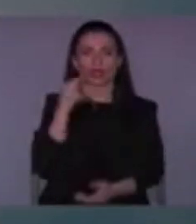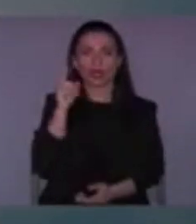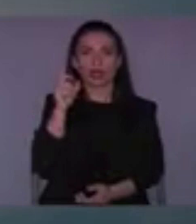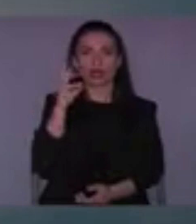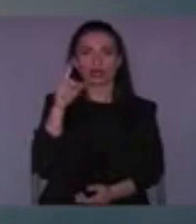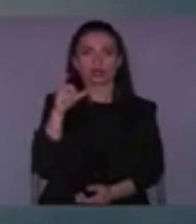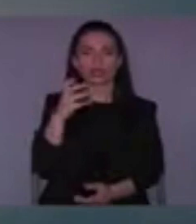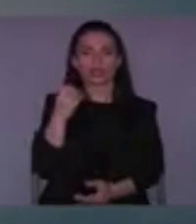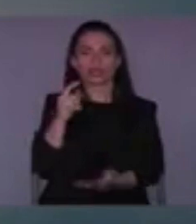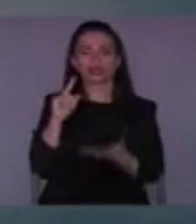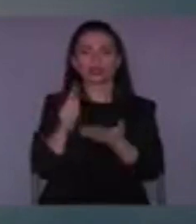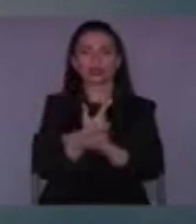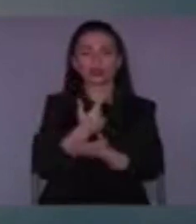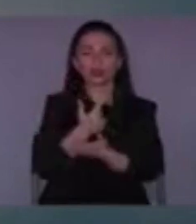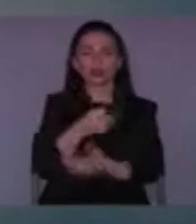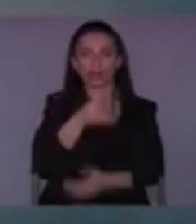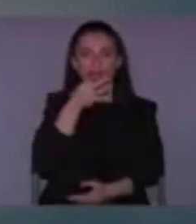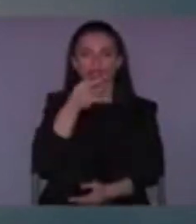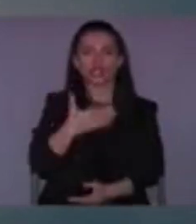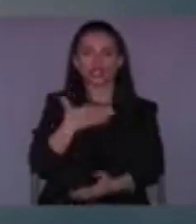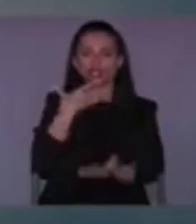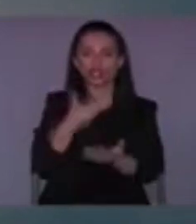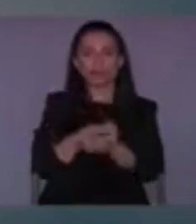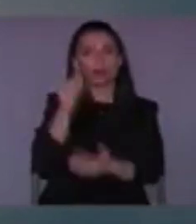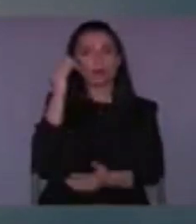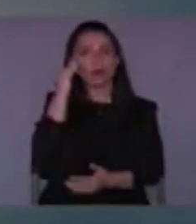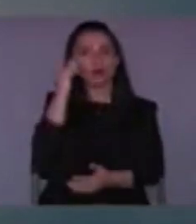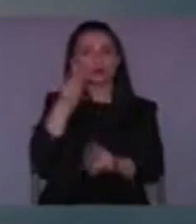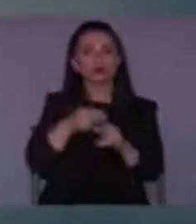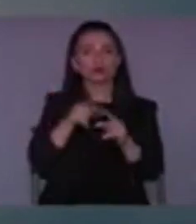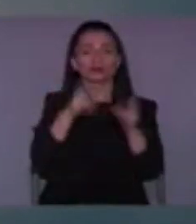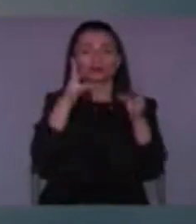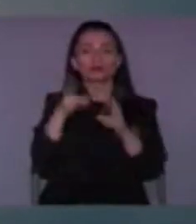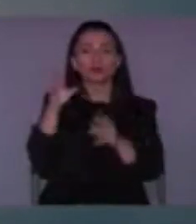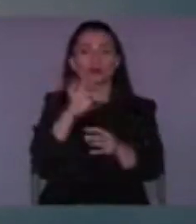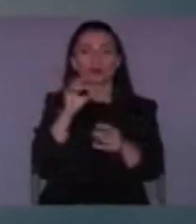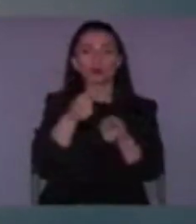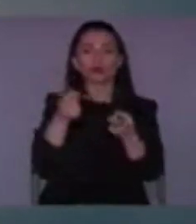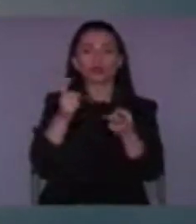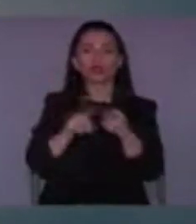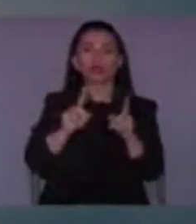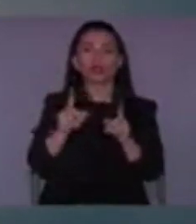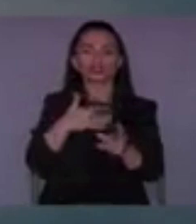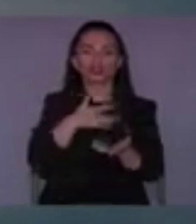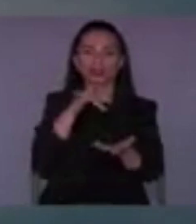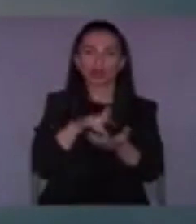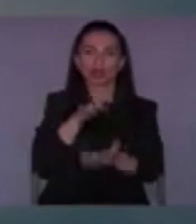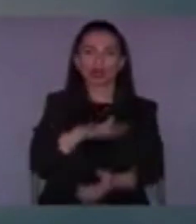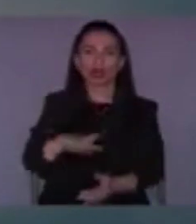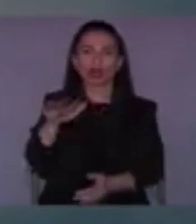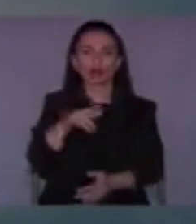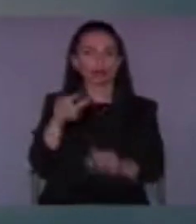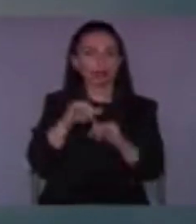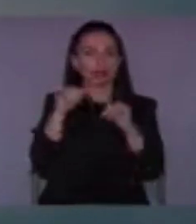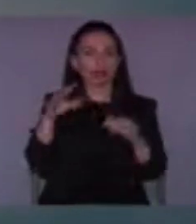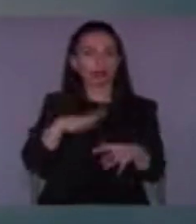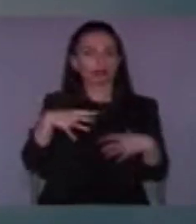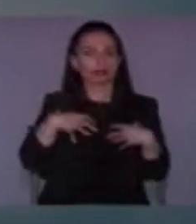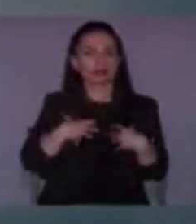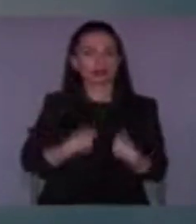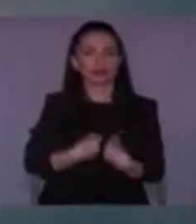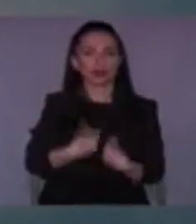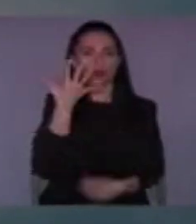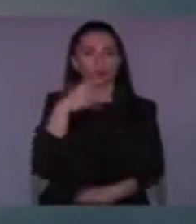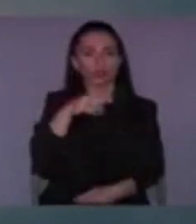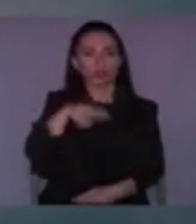კალაძემ და კიდევ ერთხელ დავაფიქსირო ჩემი პოზიცია იმ მოვლენებთან დაკავშირებით, რაც ჩვენს ქალაქში განვითარდა სამწუხაროდ